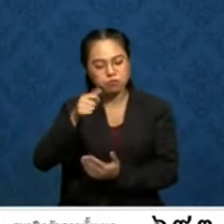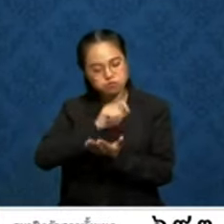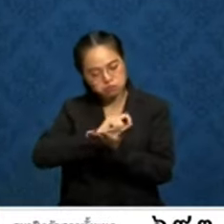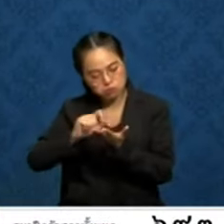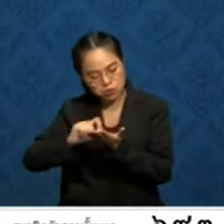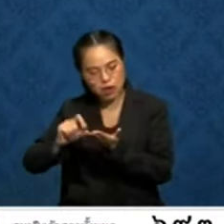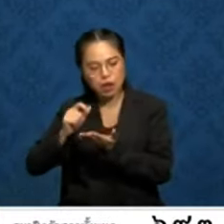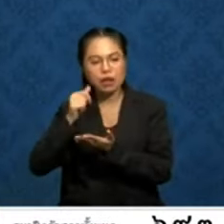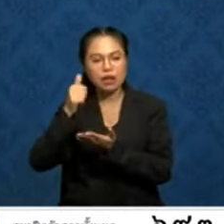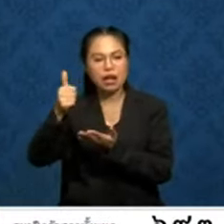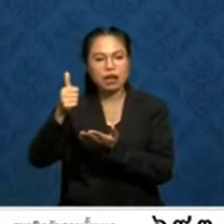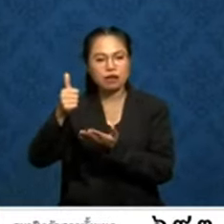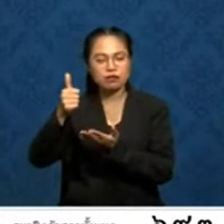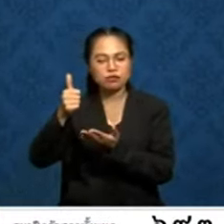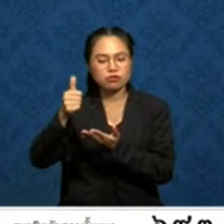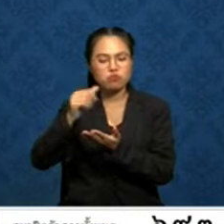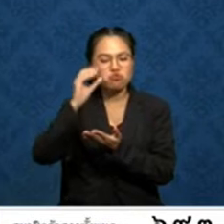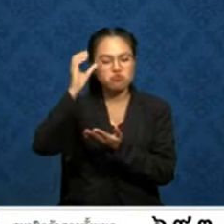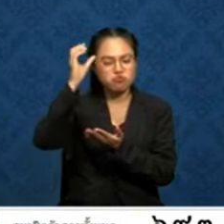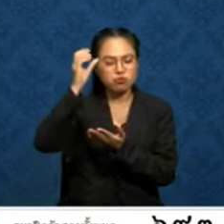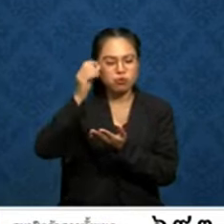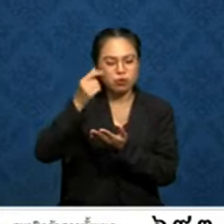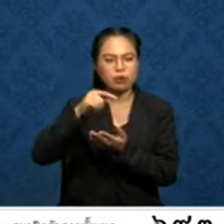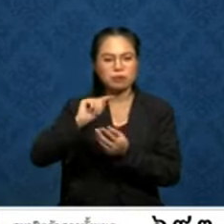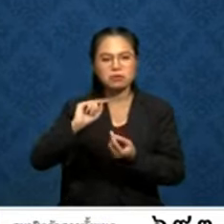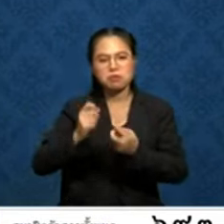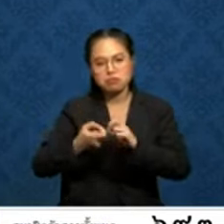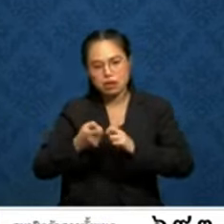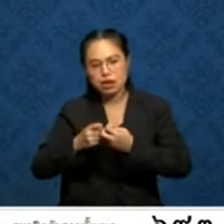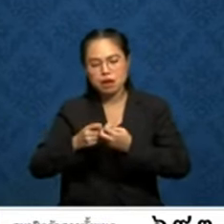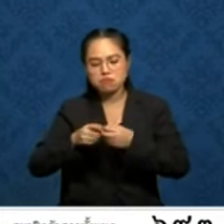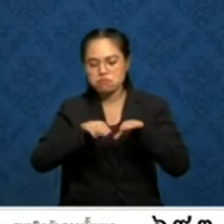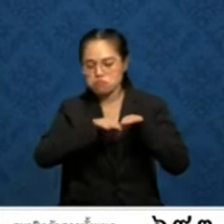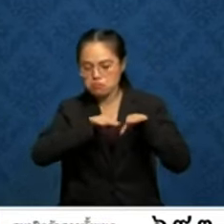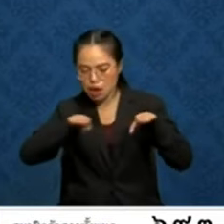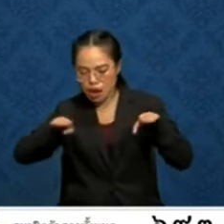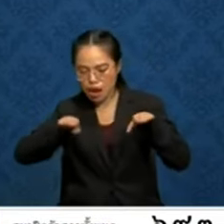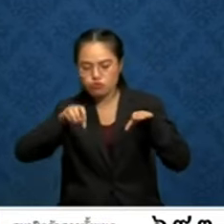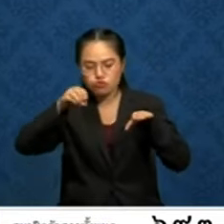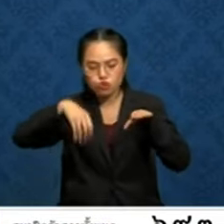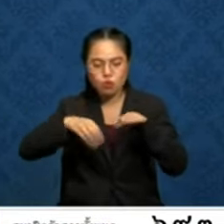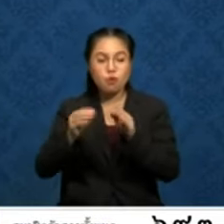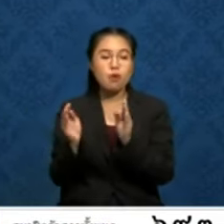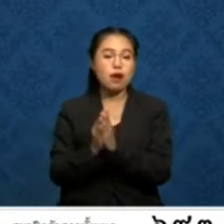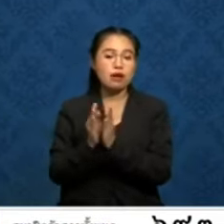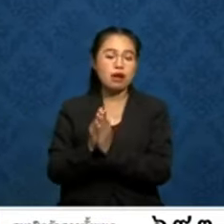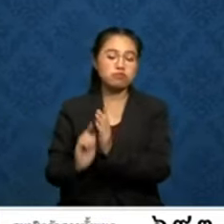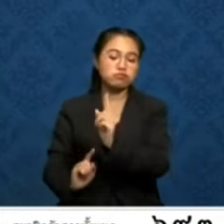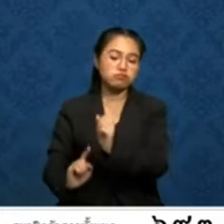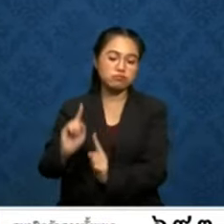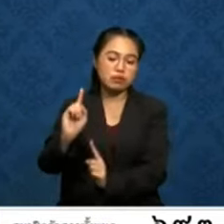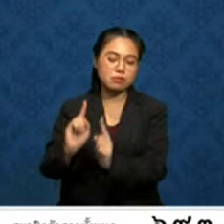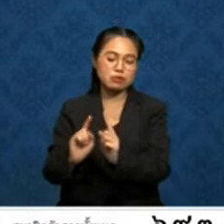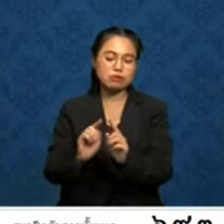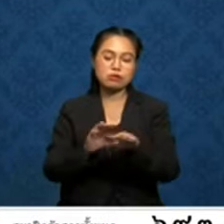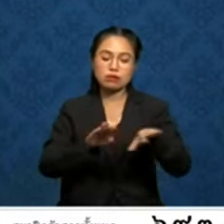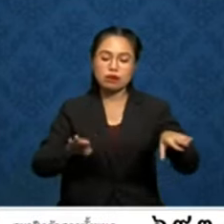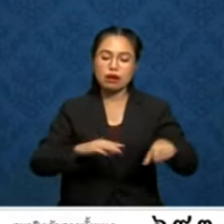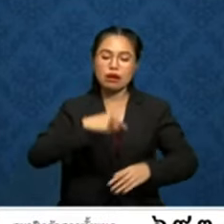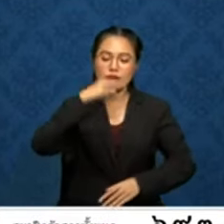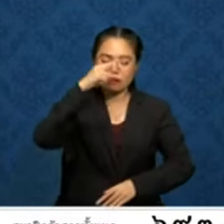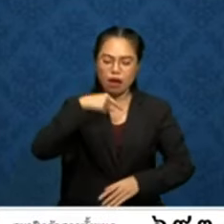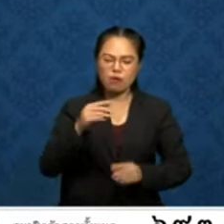านต่ำกว่าเกณฑ์ถึงร้อยละ 64.7คะแนนวัดผลพิซซ่าของเด็กไทย